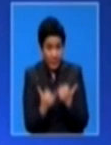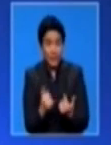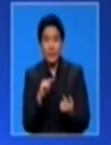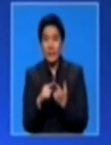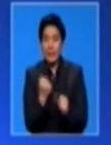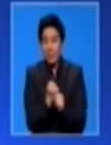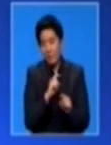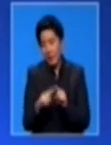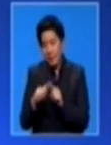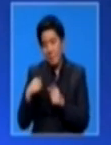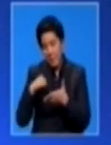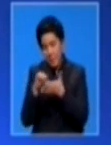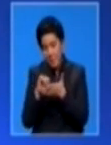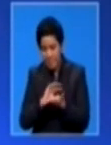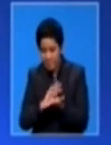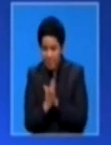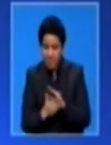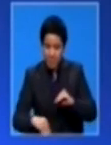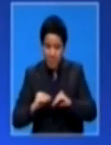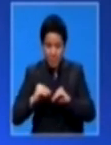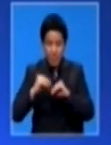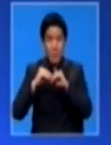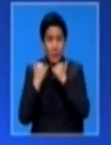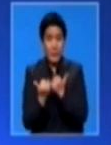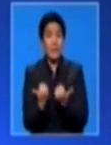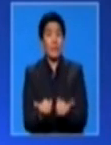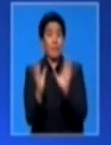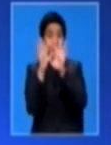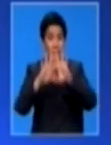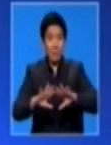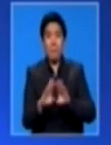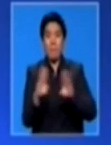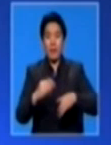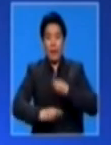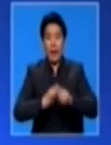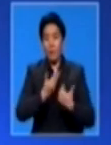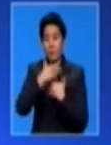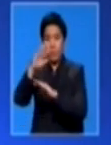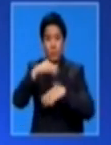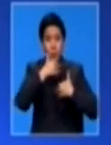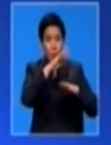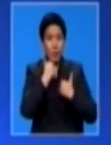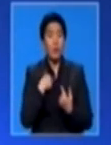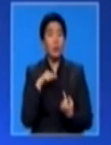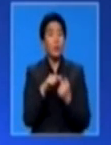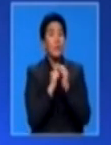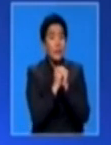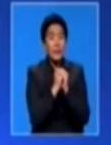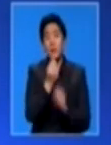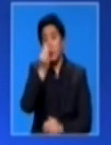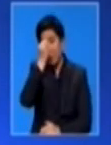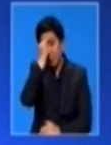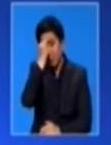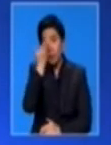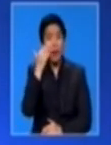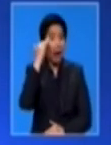างต้องมีการปรับปรุงเพิ่มเติมนะครับตอนนี้อาเซียนมีความตกลงเปิดเสรีทางการค้ากับ6ประเทศแล้วได้แก่จีนญี่ปุ่นส